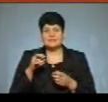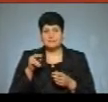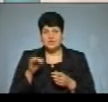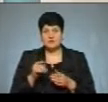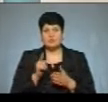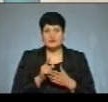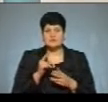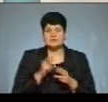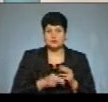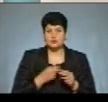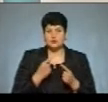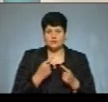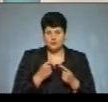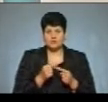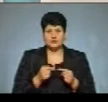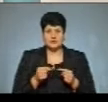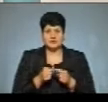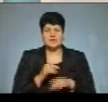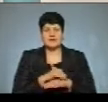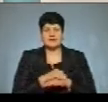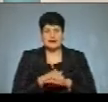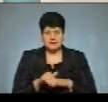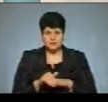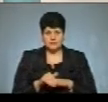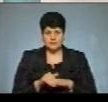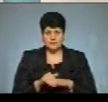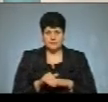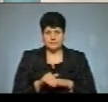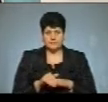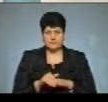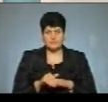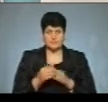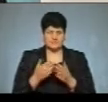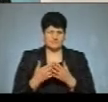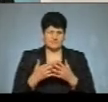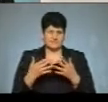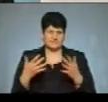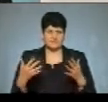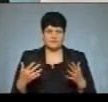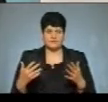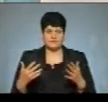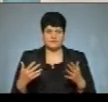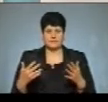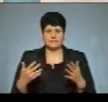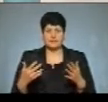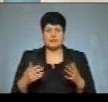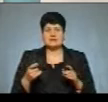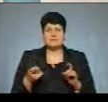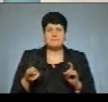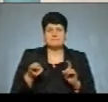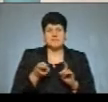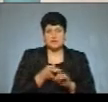завершити розмову, переуточнивши адресу, чи якісь орієнтири і так далі. Знову ж таки, з